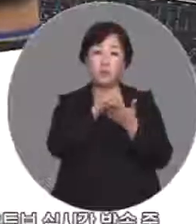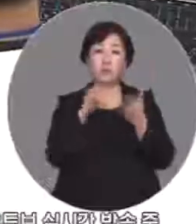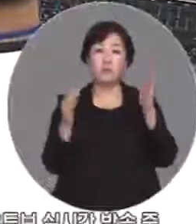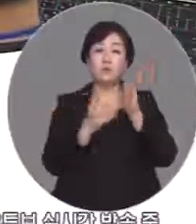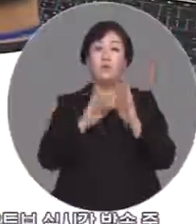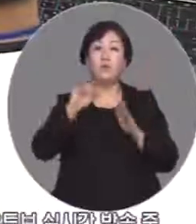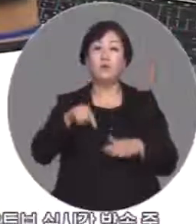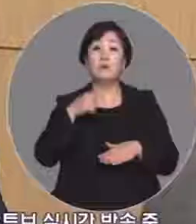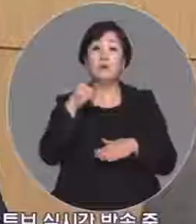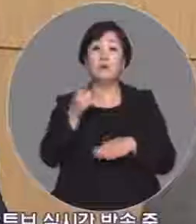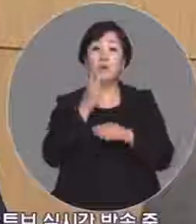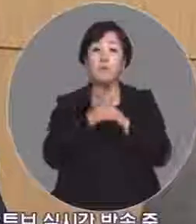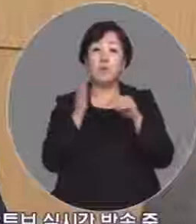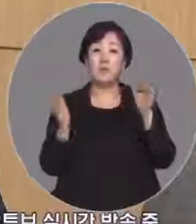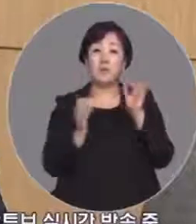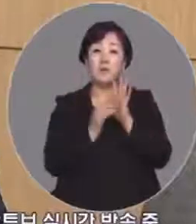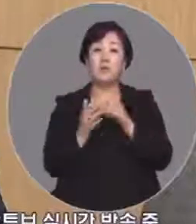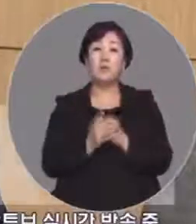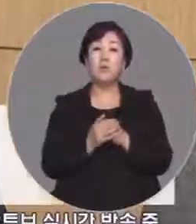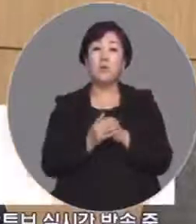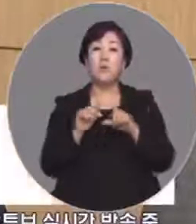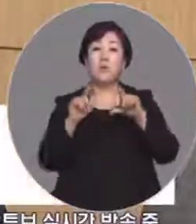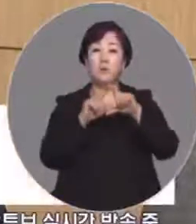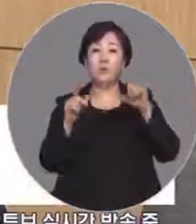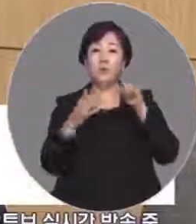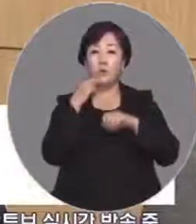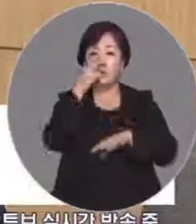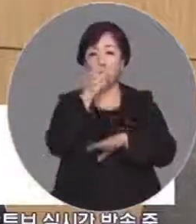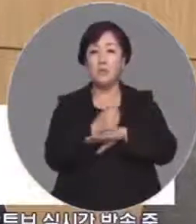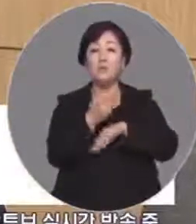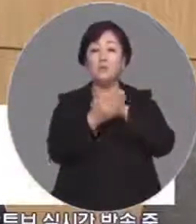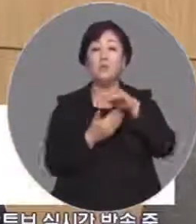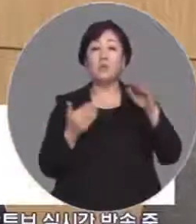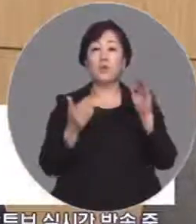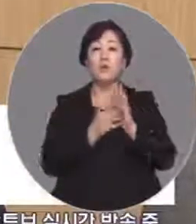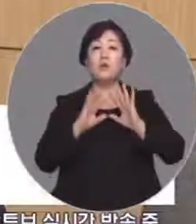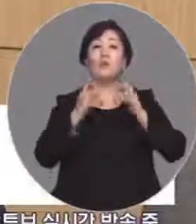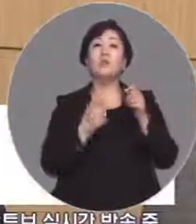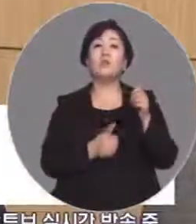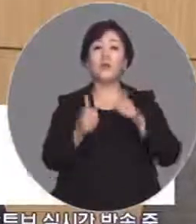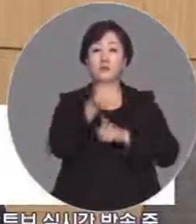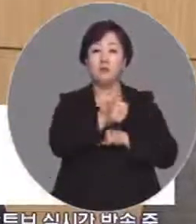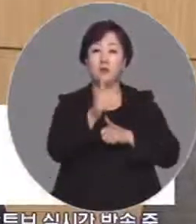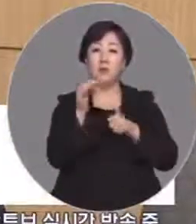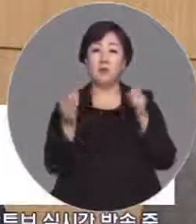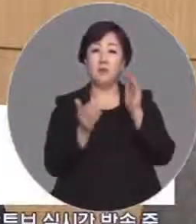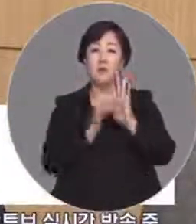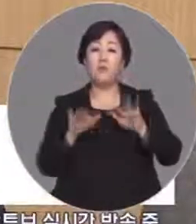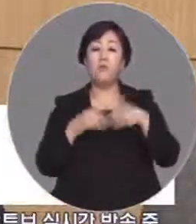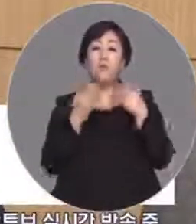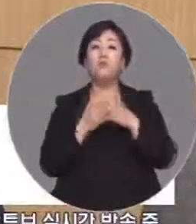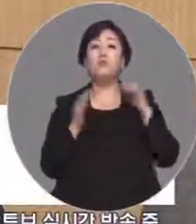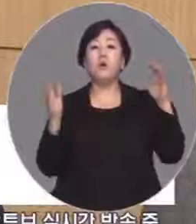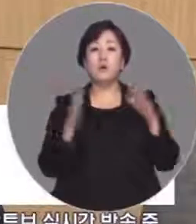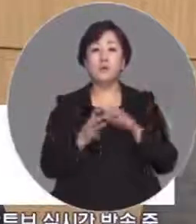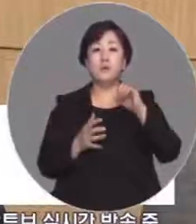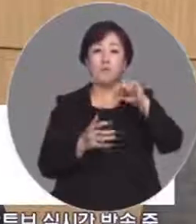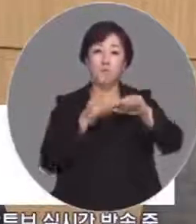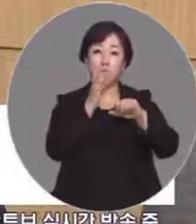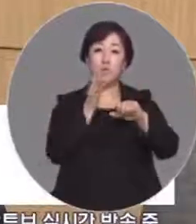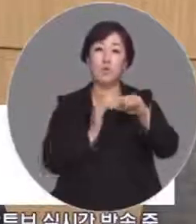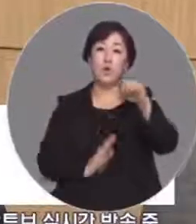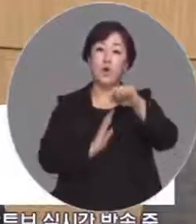넘었습니다. 암 조기 진단 분야에 있어서 국내 선두주자가 되고 국내 마켓 시어를 적어도 50% 이상